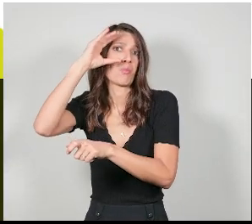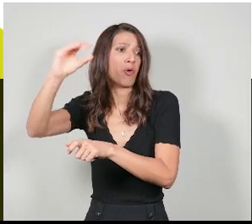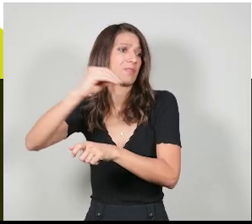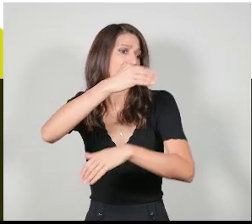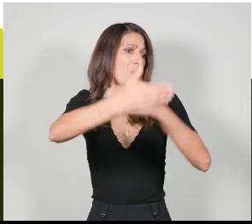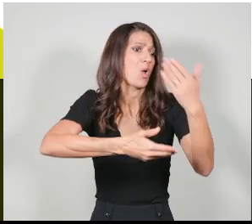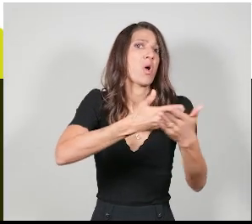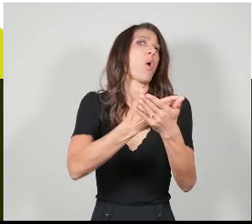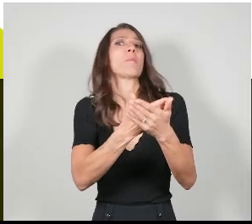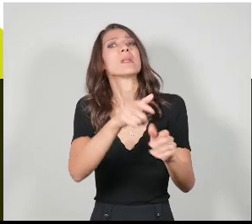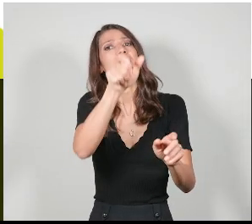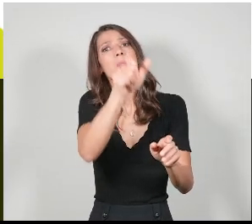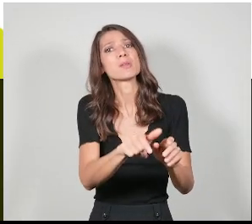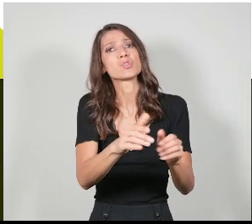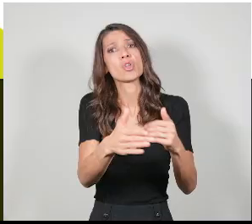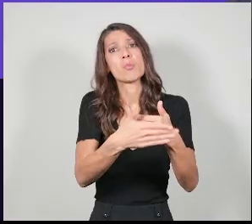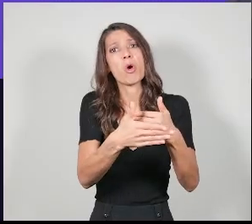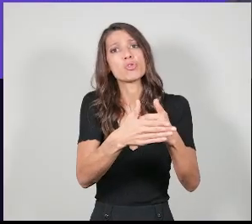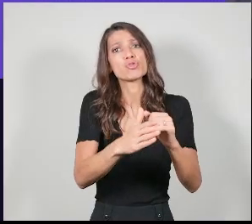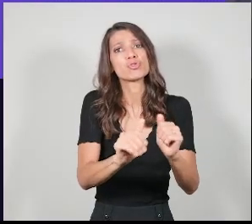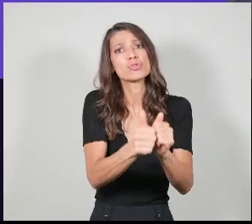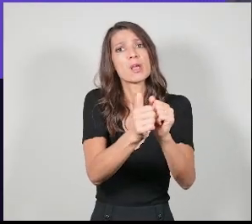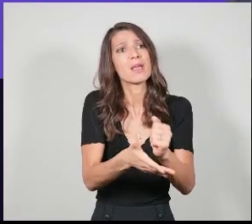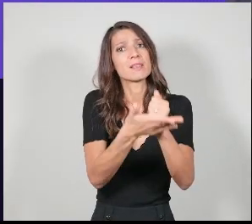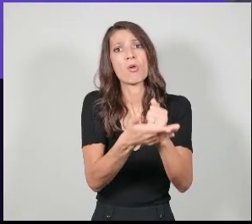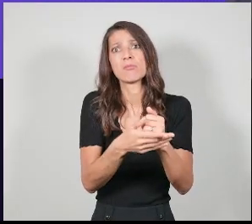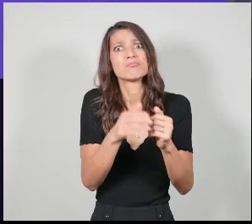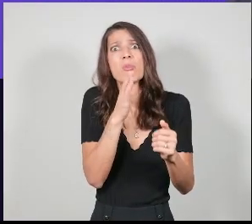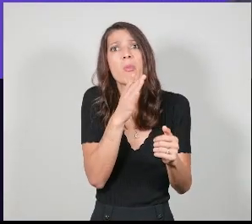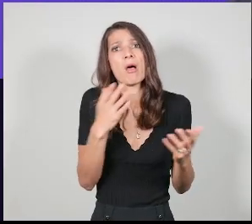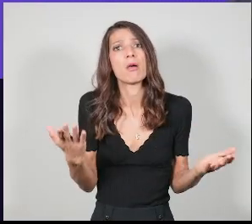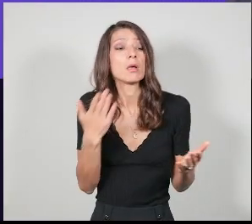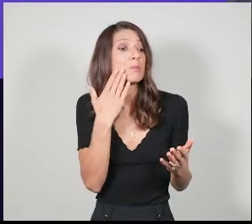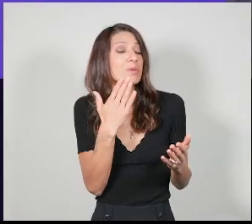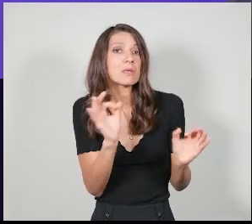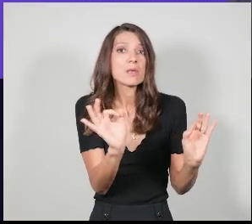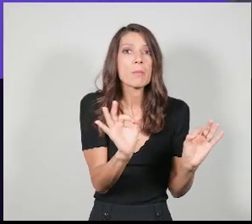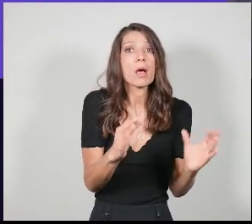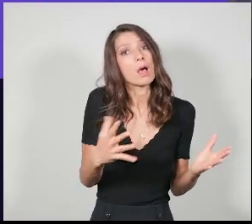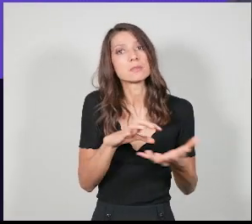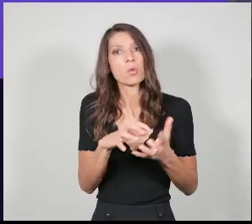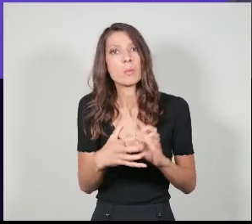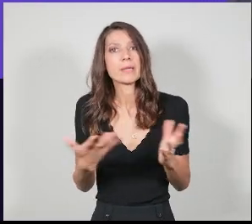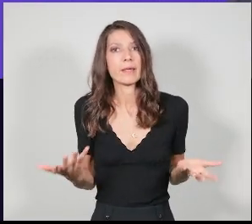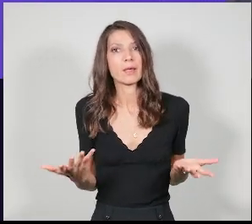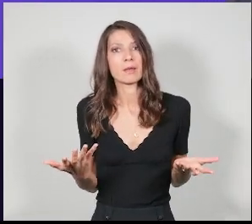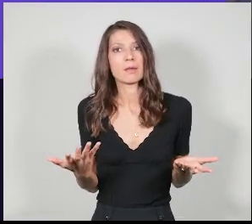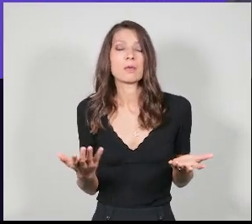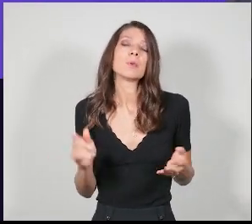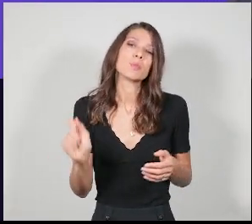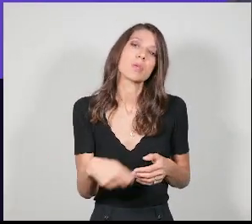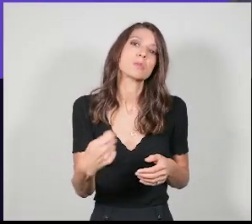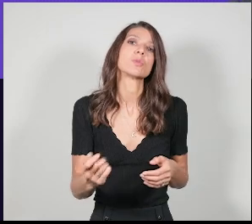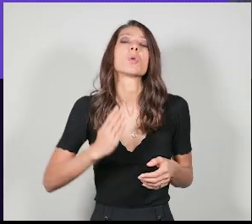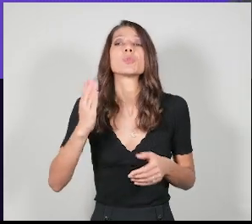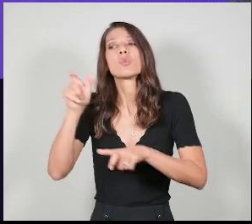présence que représentent aujourd'hui les proches aidants. Quand il n'y a pas de proches aidants, quand ils sont à distance, ça devient quand même assez compliqué. Il faut évidemment des professionnels en nombre, il